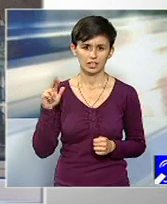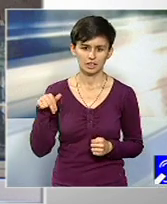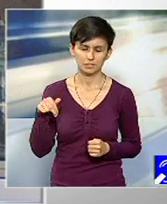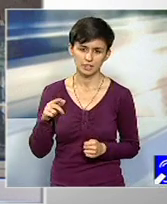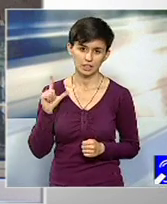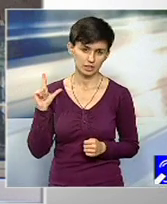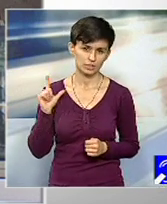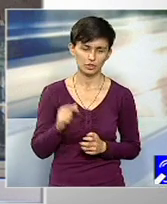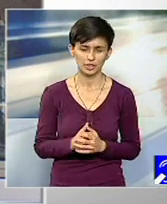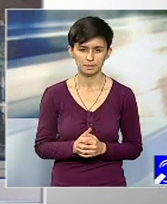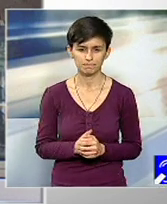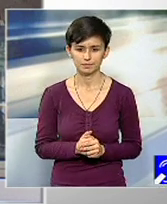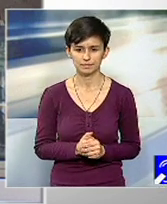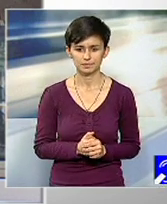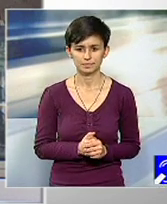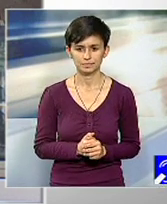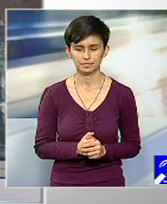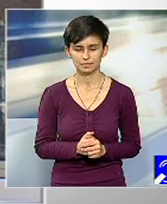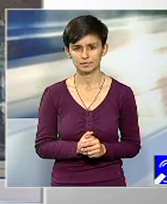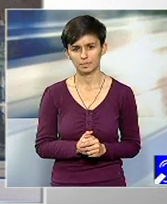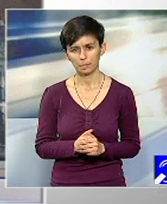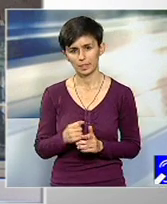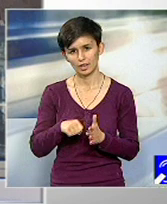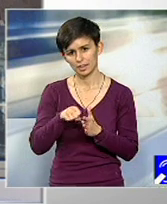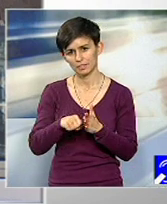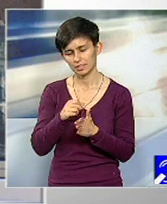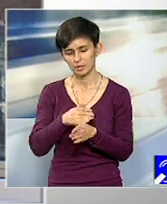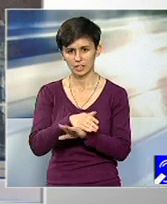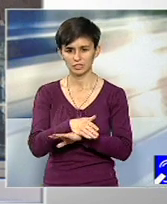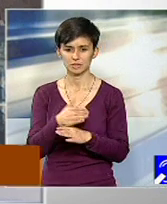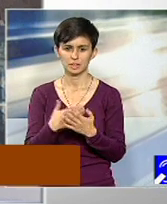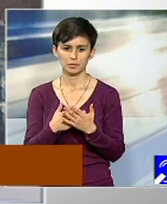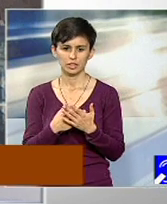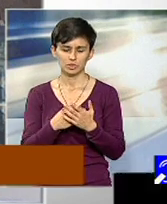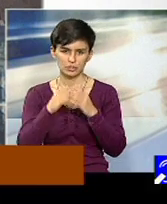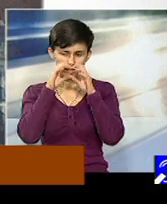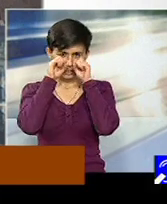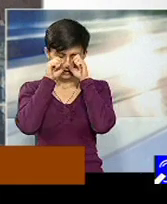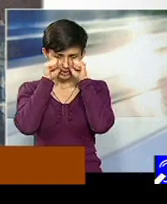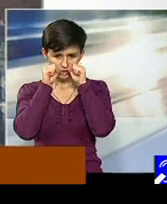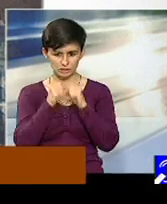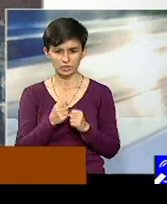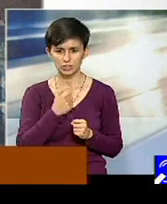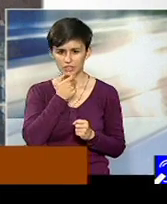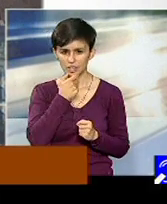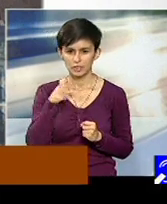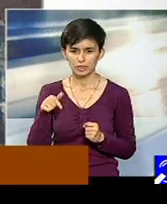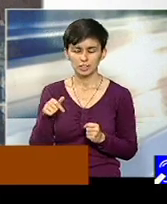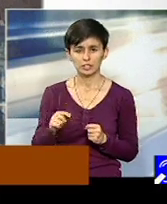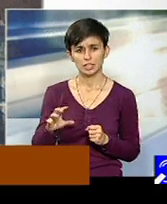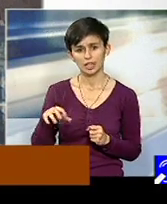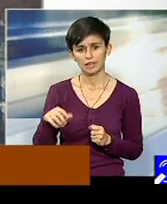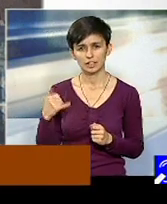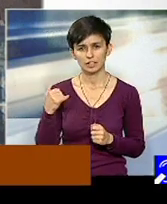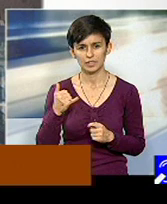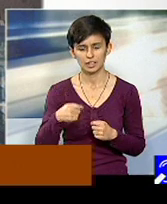este Fan vine de la filme accesibile pentru nevăzători. Anul acesta caravana merge peste tot în țară, acolo unde